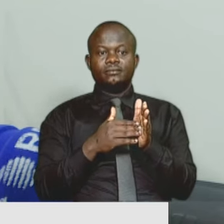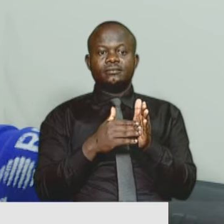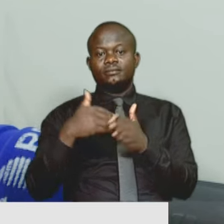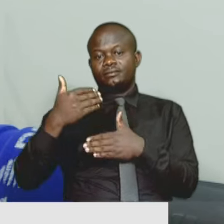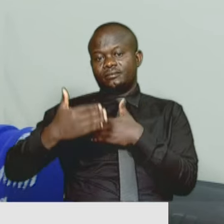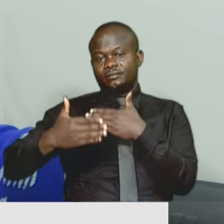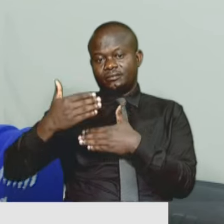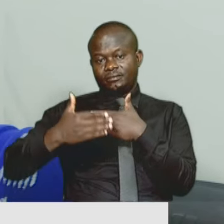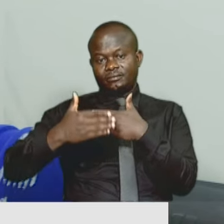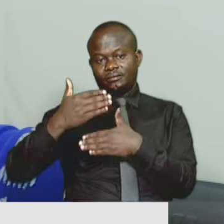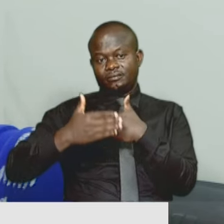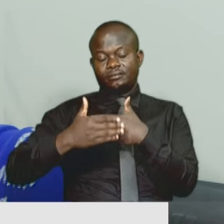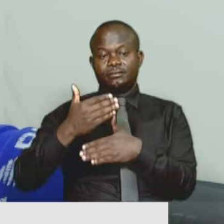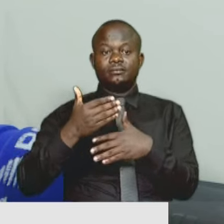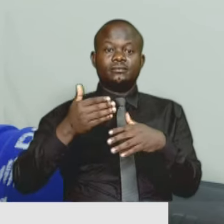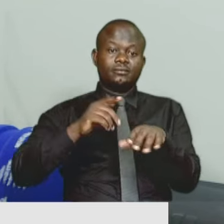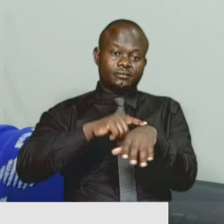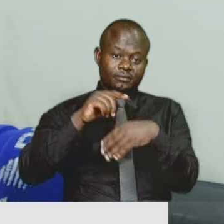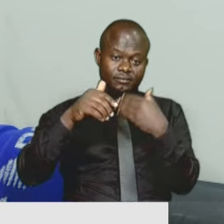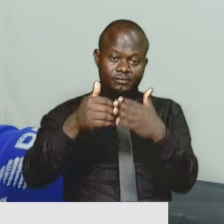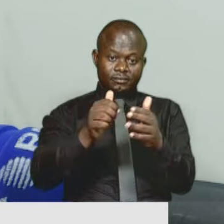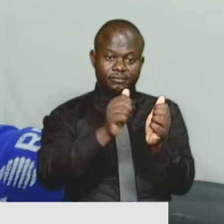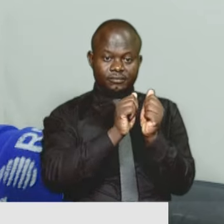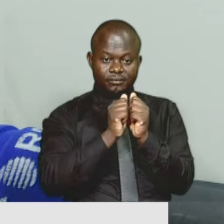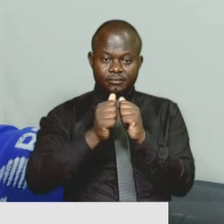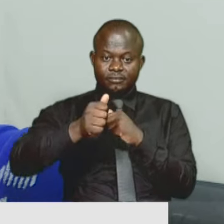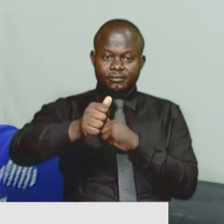n'abaturanyi igihe turi kumwe nawe